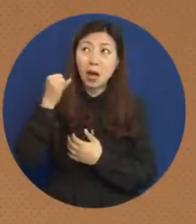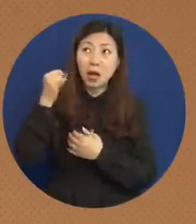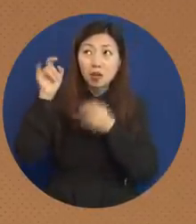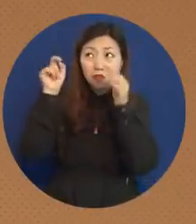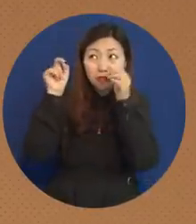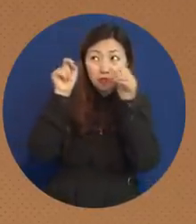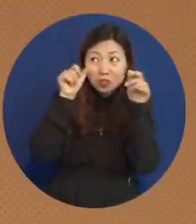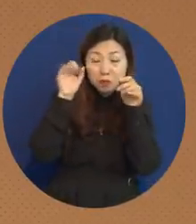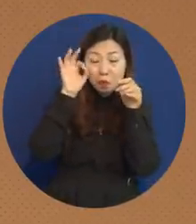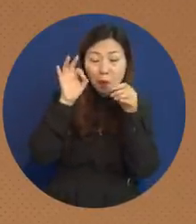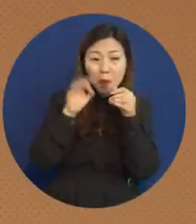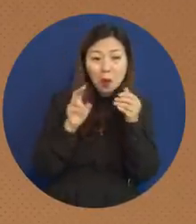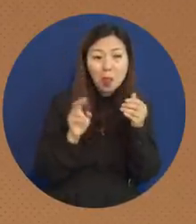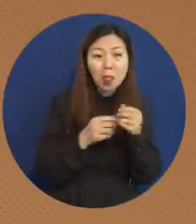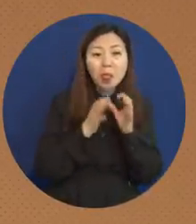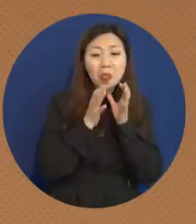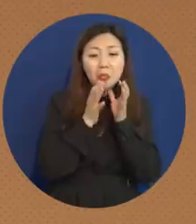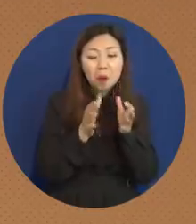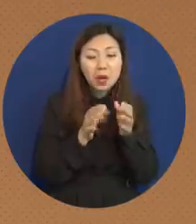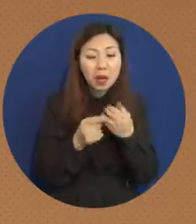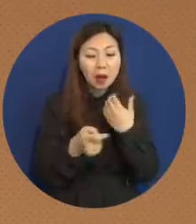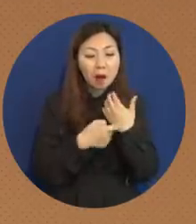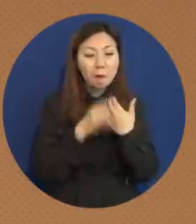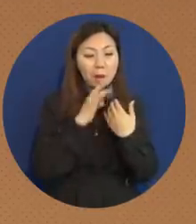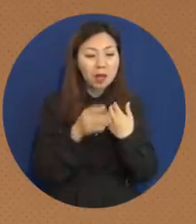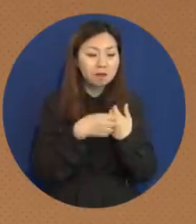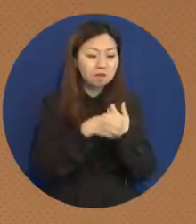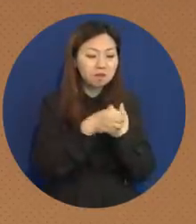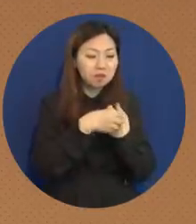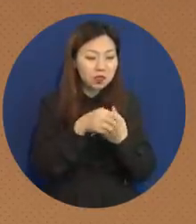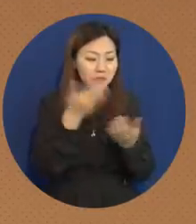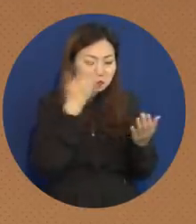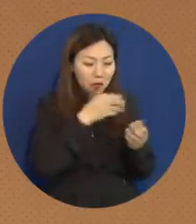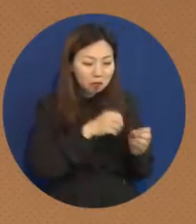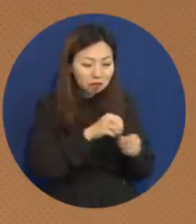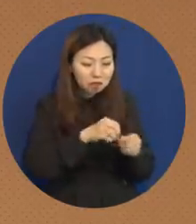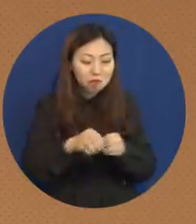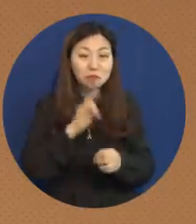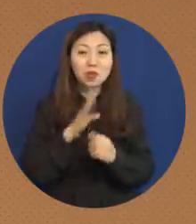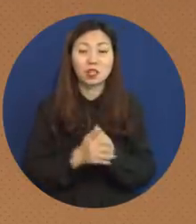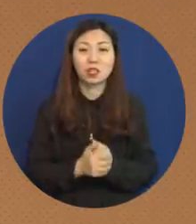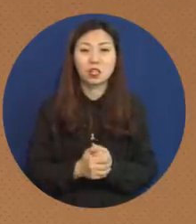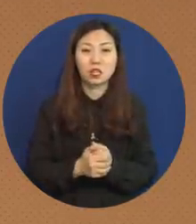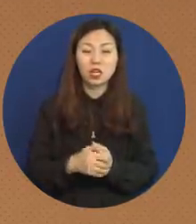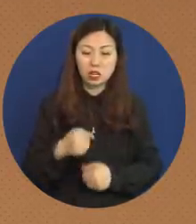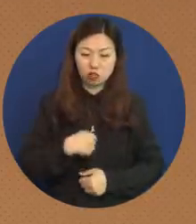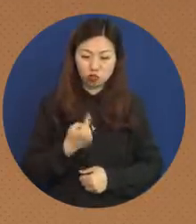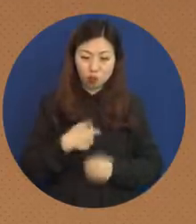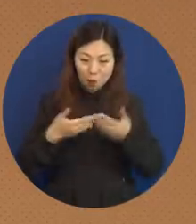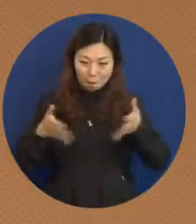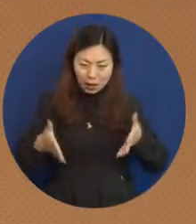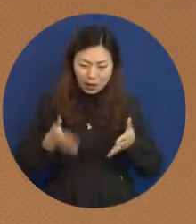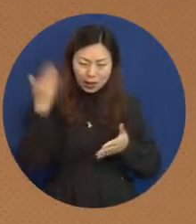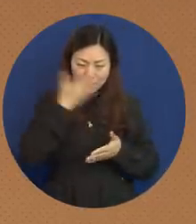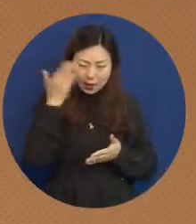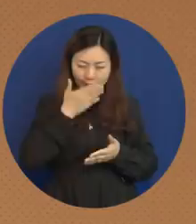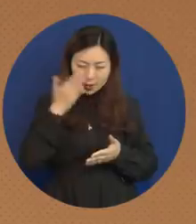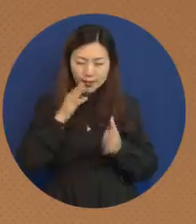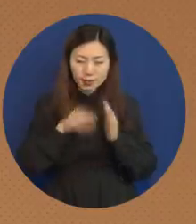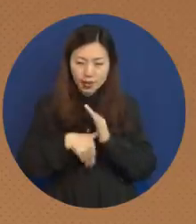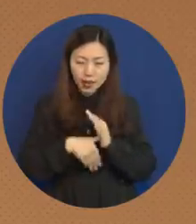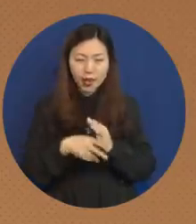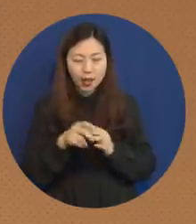눈에 눈속임으로만 청소하거든. 그럼 창조성이 안 생깁니다. 자기가 자기 방을 열심히 닦아야, 아, 방을 어떻게